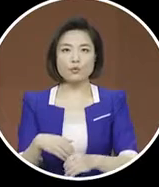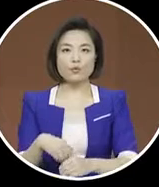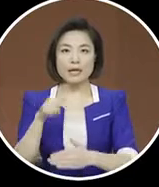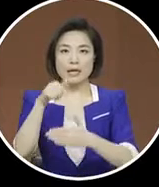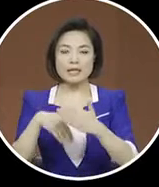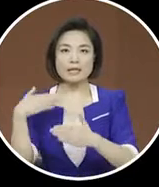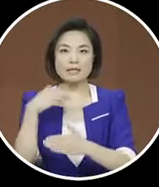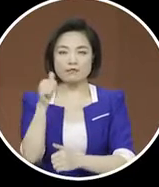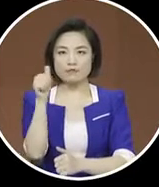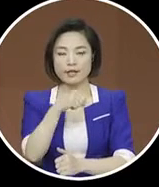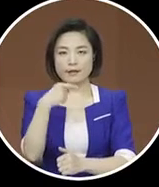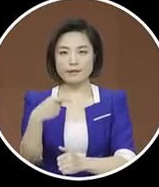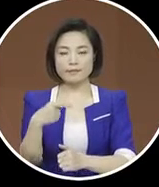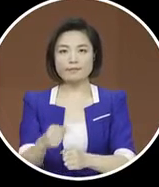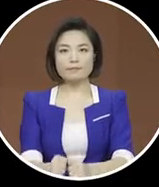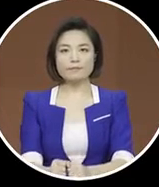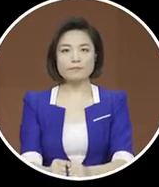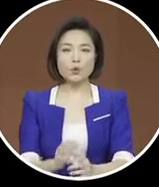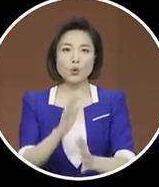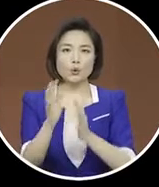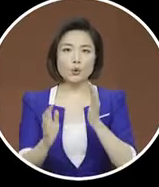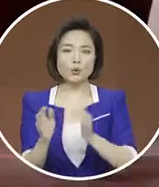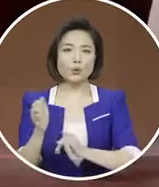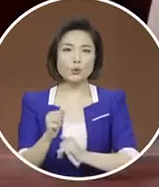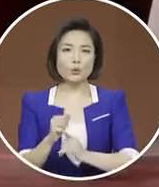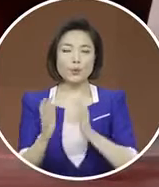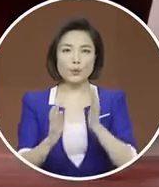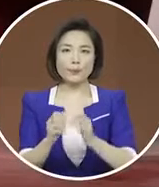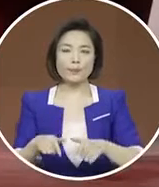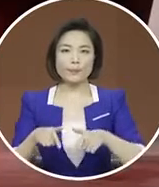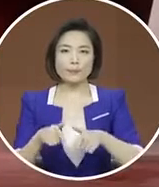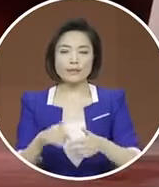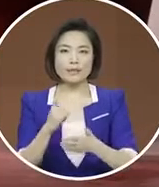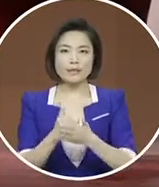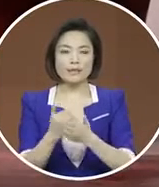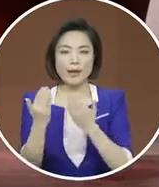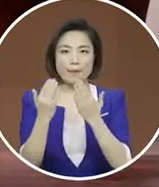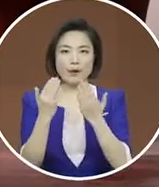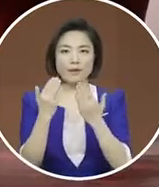意。他们用手语表述，用心在表达。